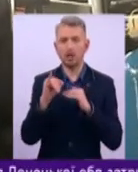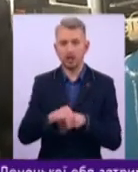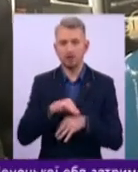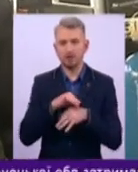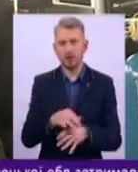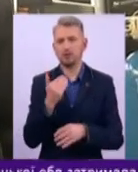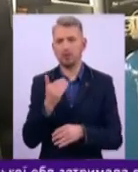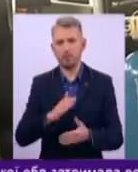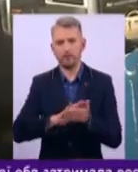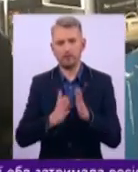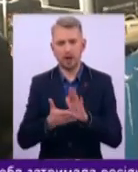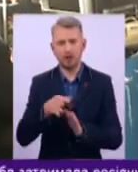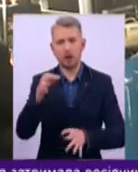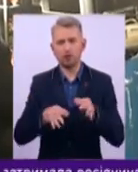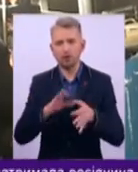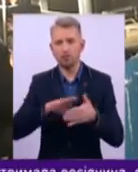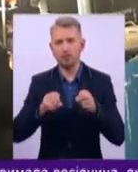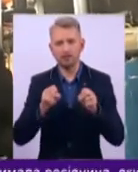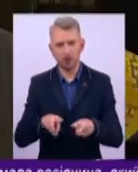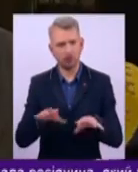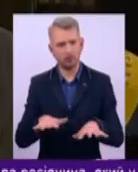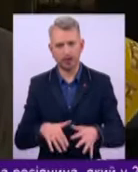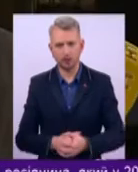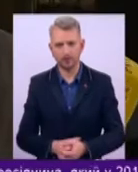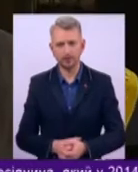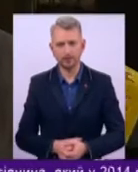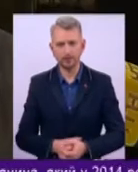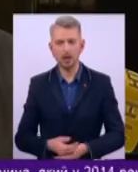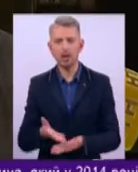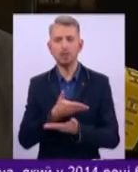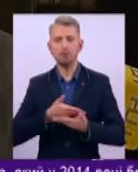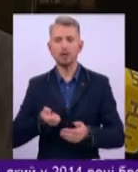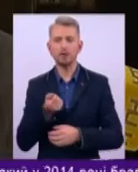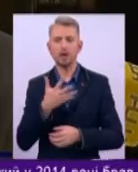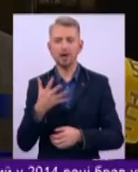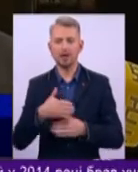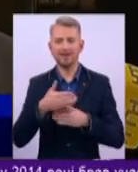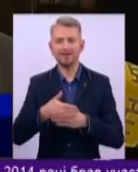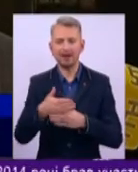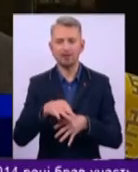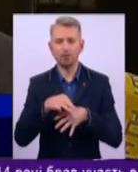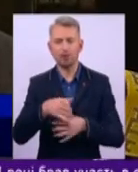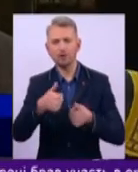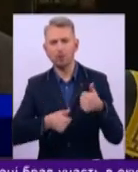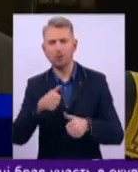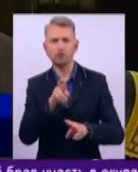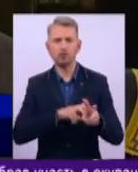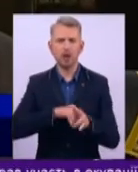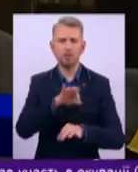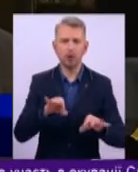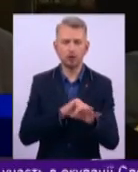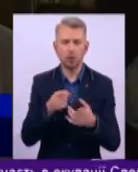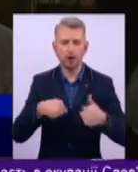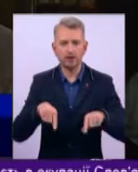його у стан екологічно безпечного об'єкту. Ми в декілька стадій проводили конкурс, шукали проєктну